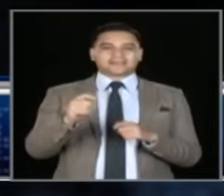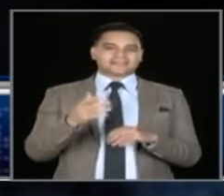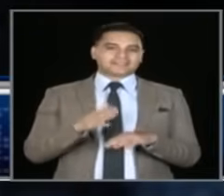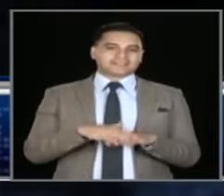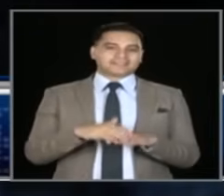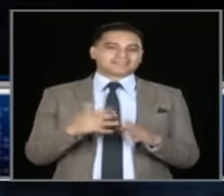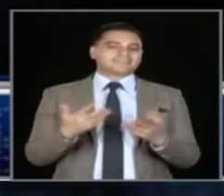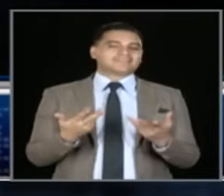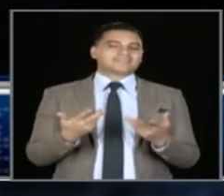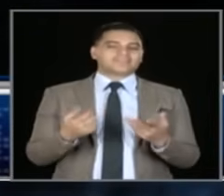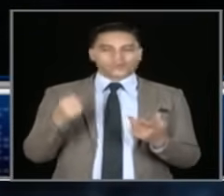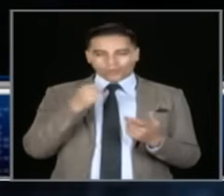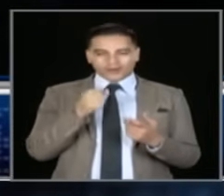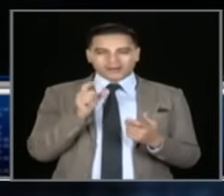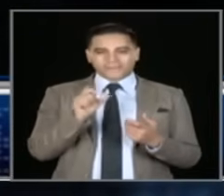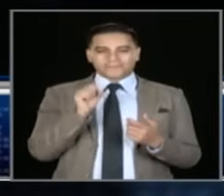بعيدة؟